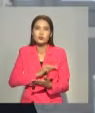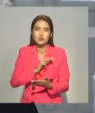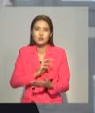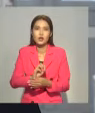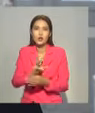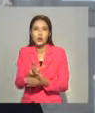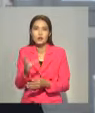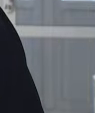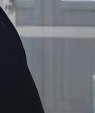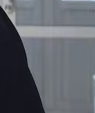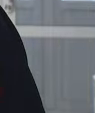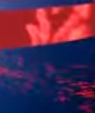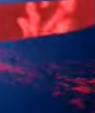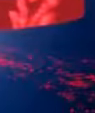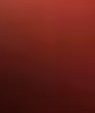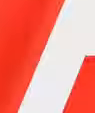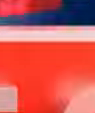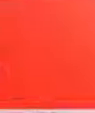қамтамасыз етілеміз.